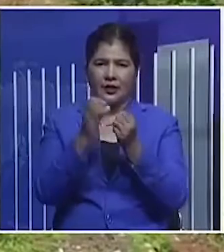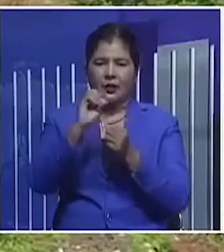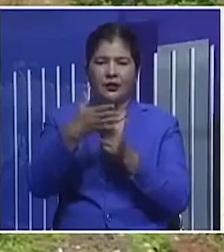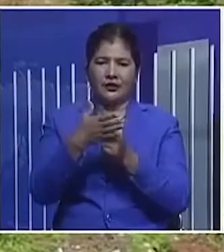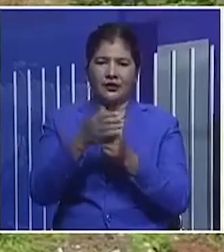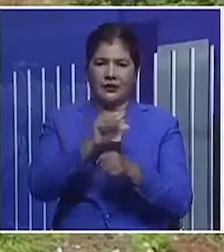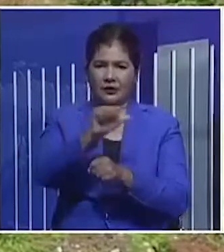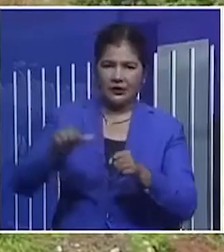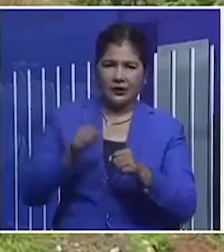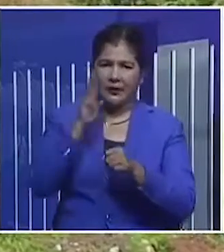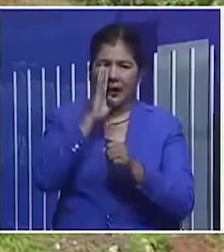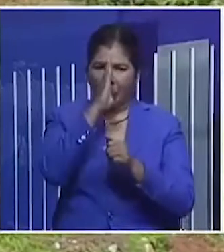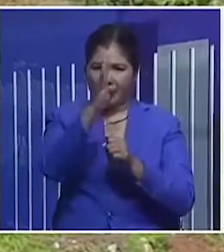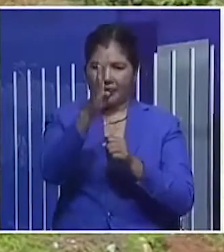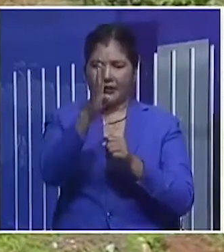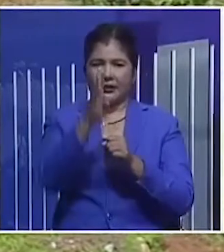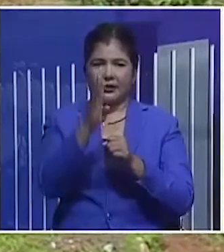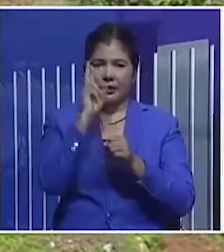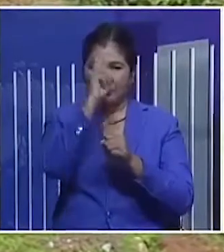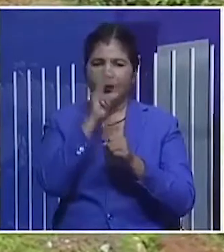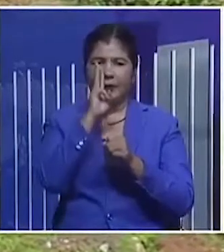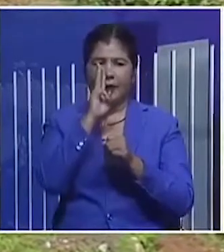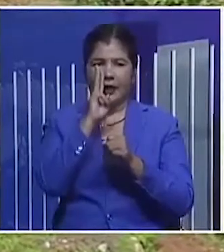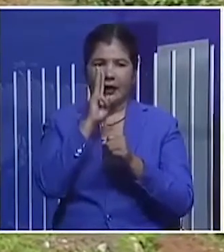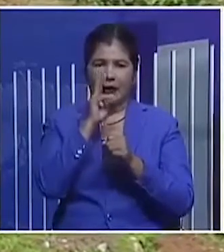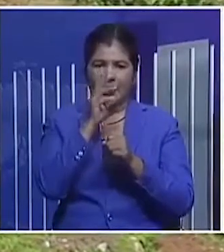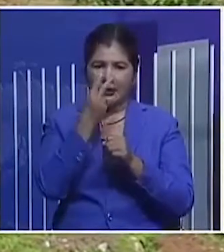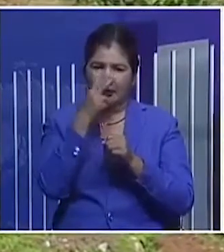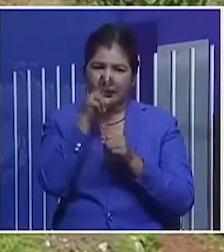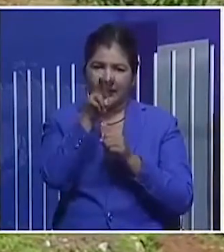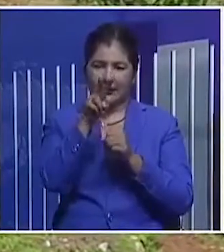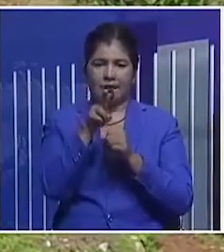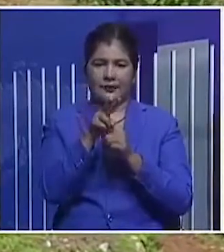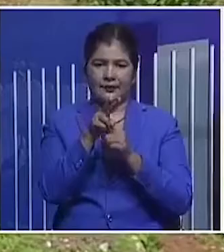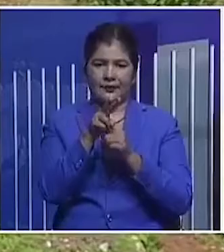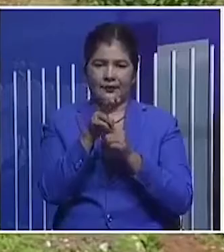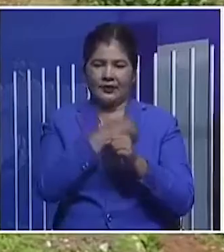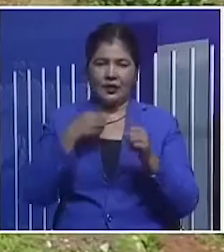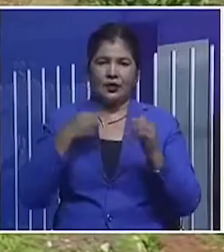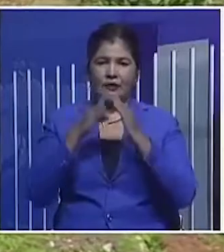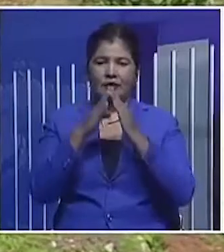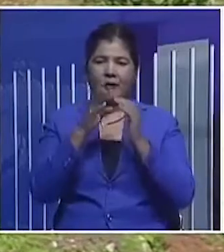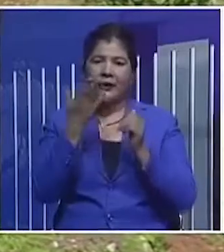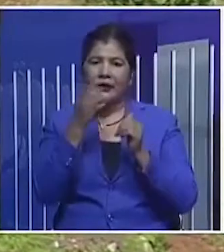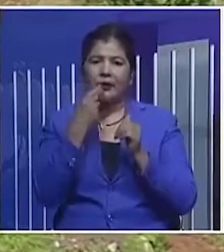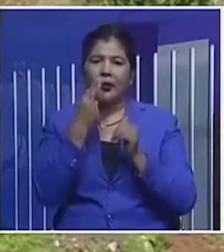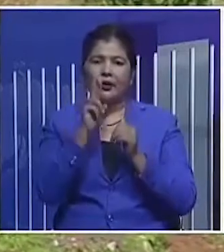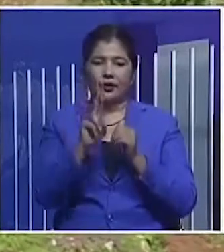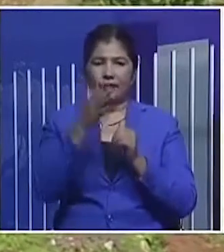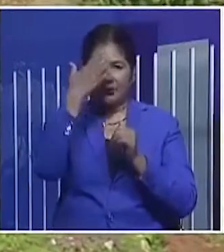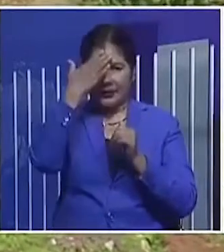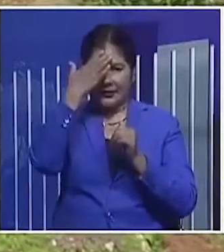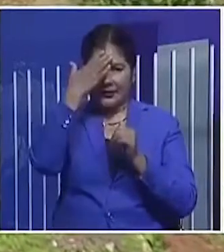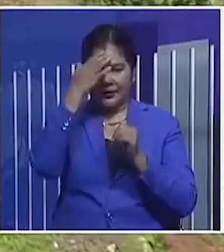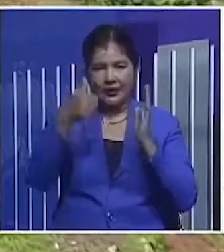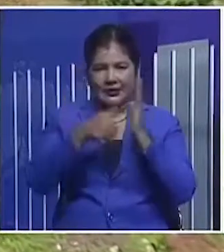र जनतामा प्रत्यक्ष रूपमा निगरानी, हस्पिटलमा के भइरहेको छ, यहाँको बिरामीको